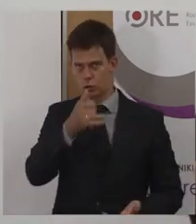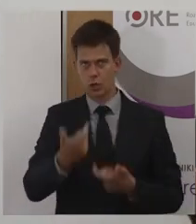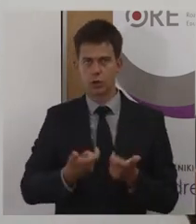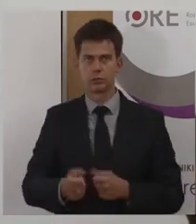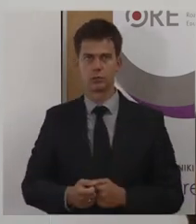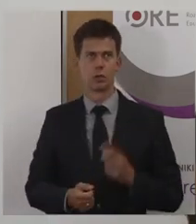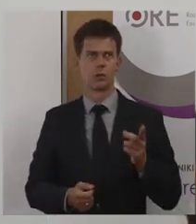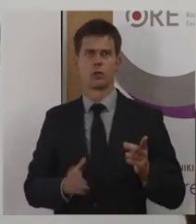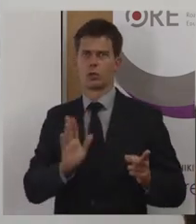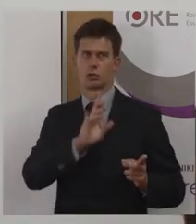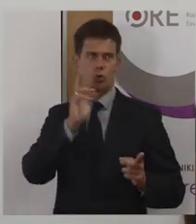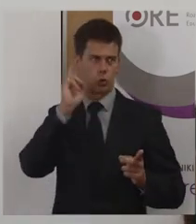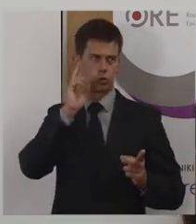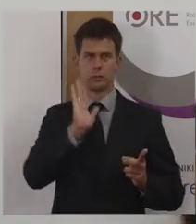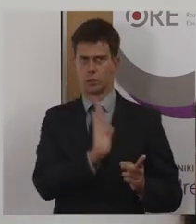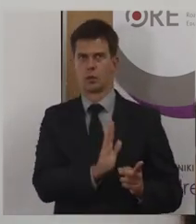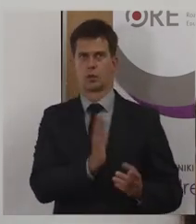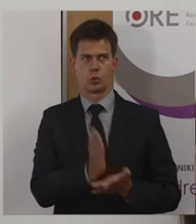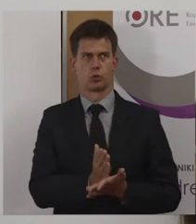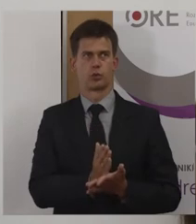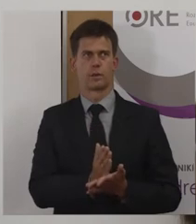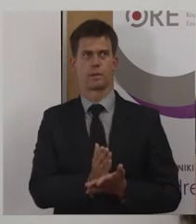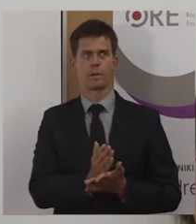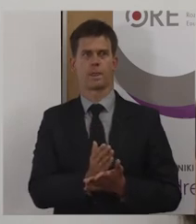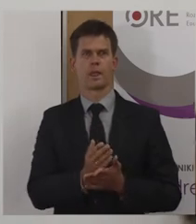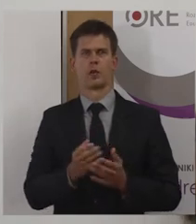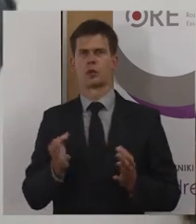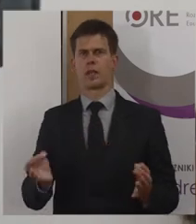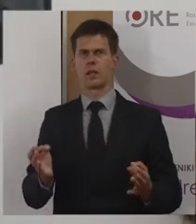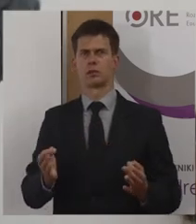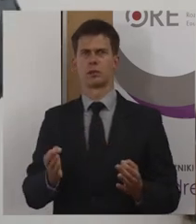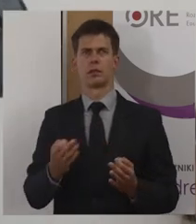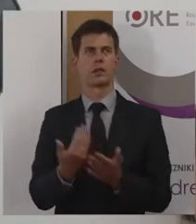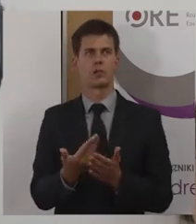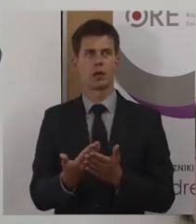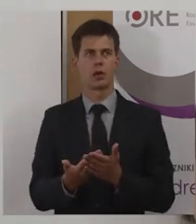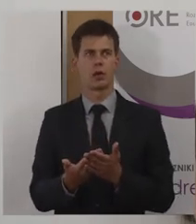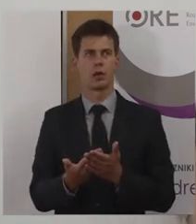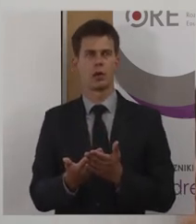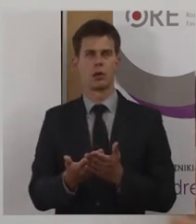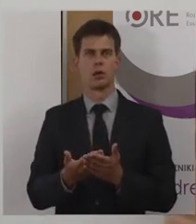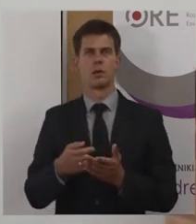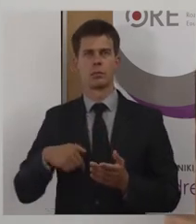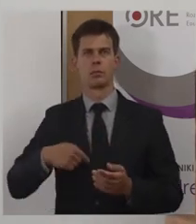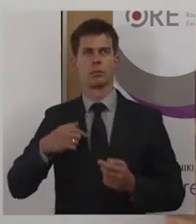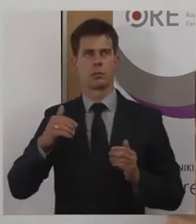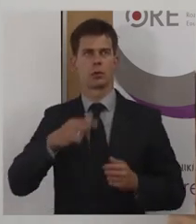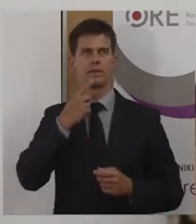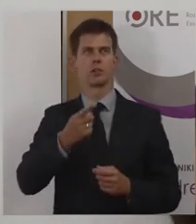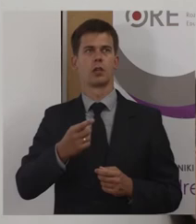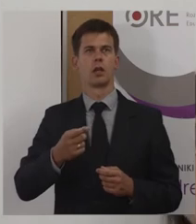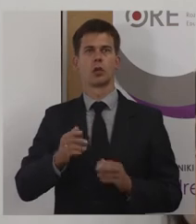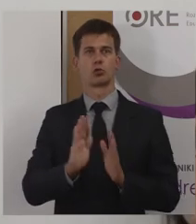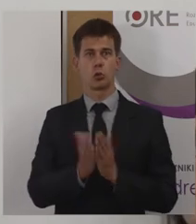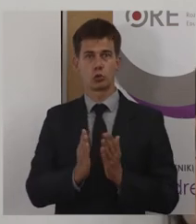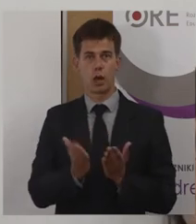I to rozumiecie i się pewnie z tym zgadzacie, tak? To dlaczego teraz uważamy, że można zrobić podręcznik, który